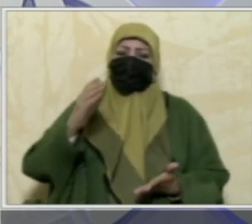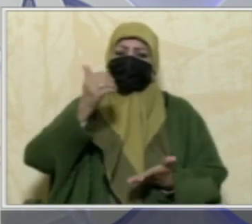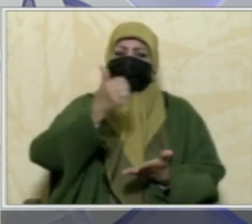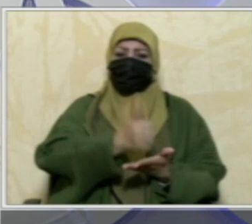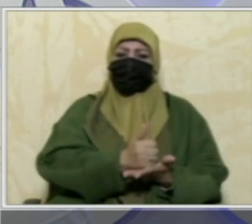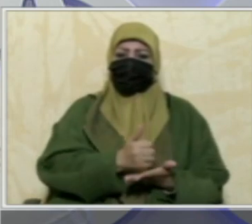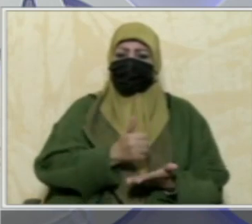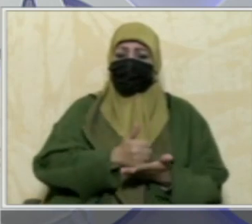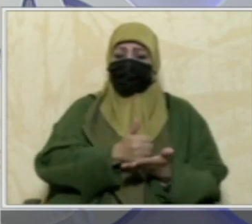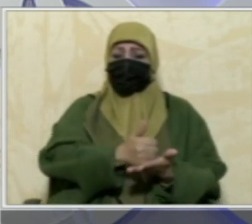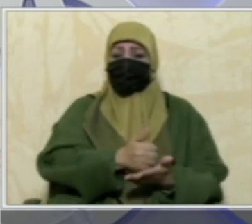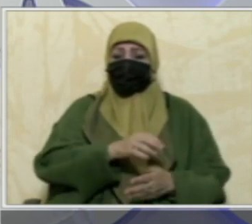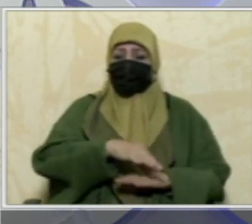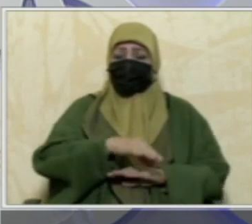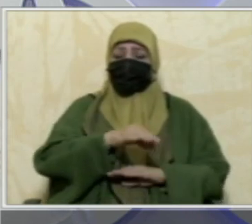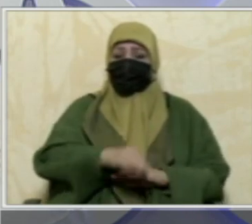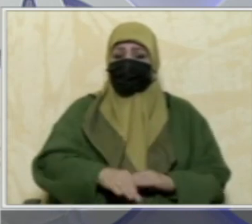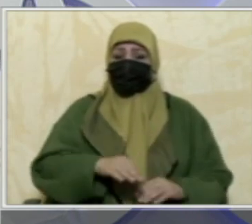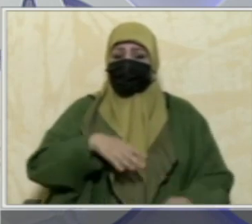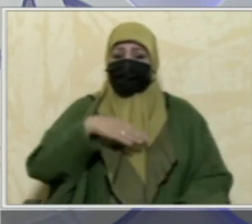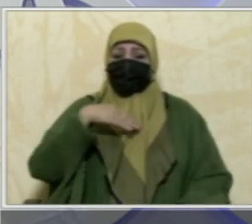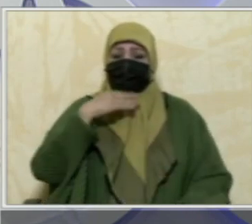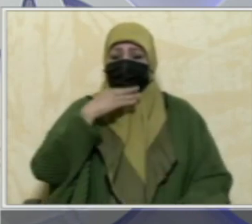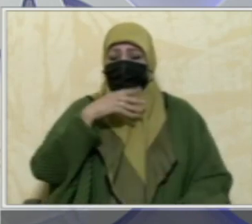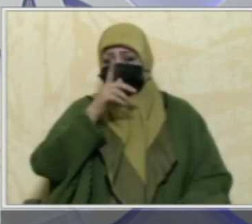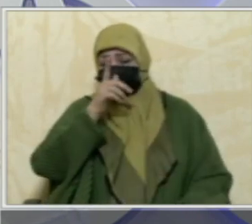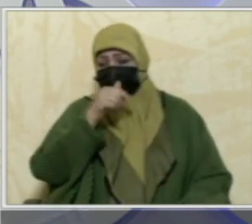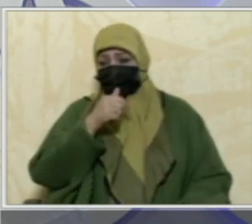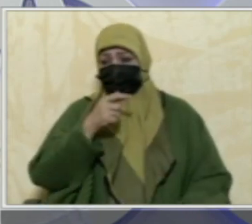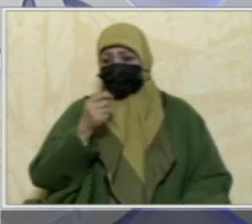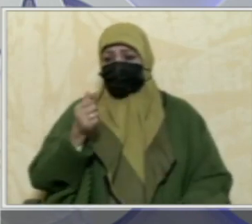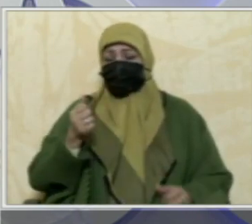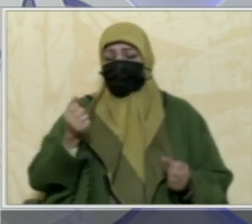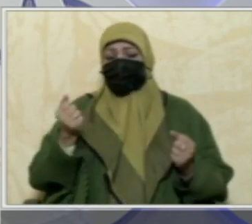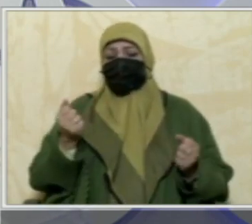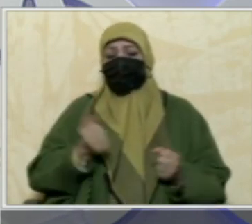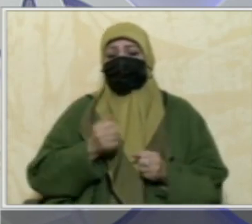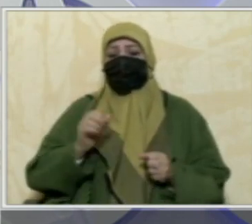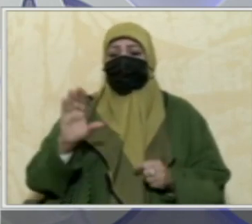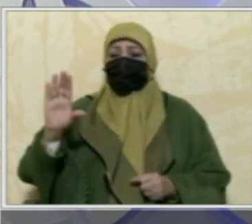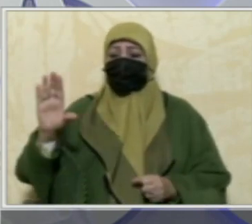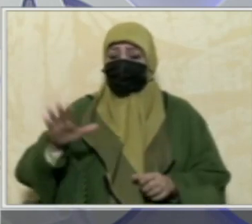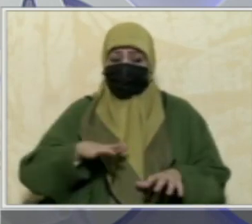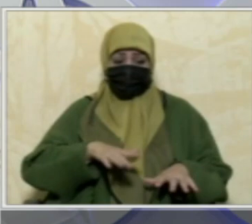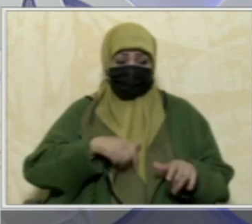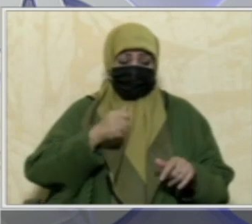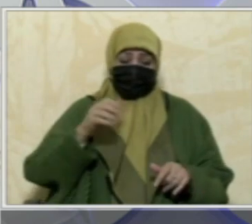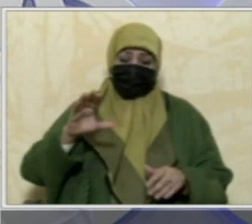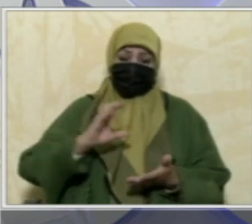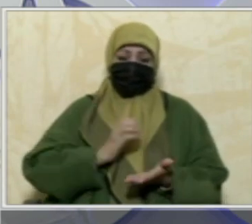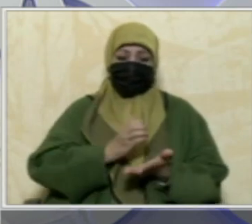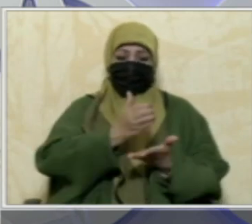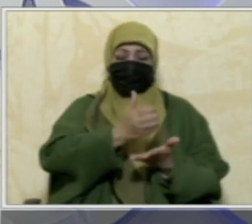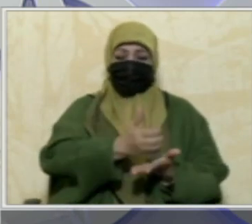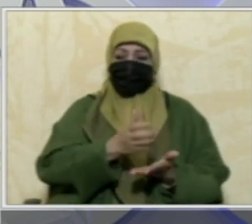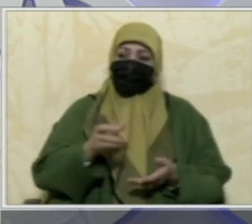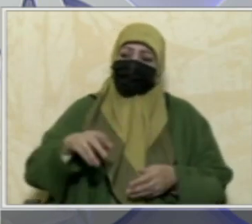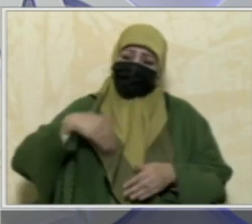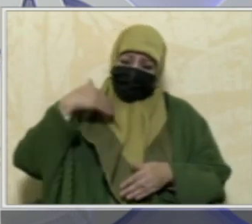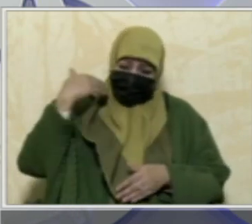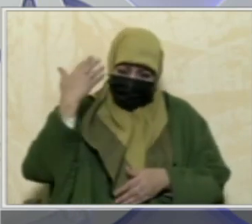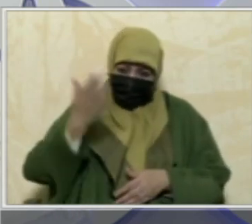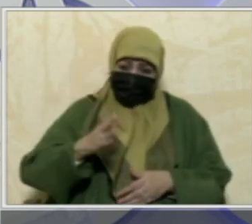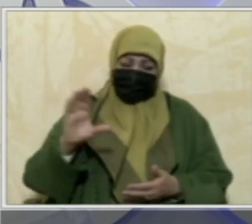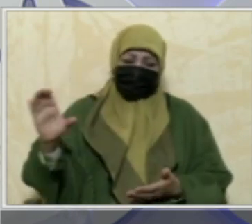ان لك مقدره على السداد لا باس ان تستدين في ثمن الاضحيه لكن لو علمت يقينا انك لا تستطيع